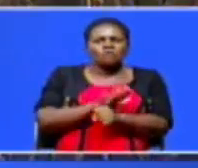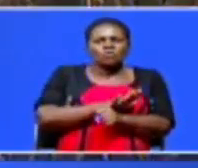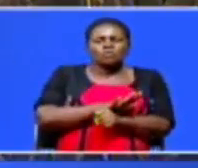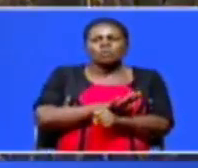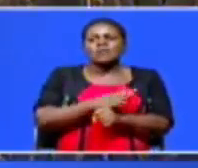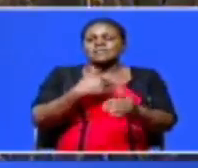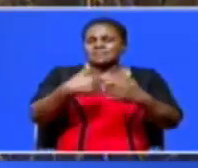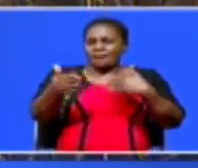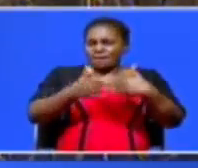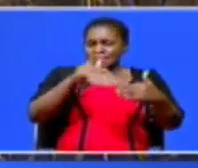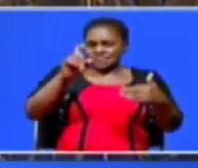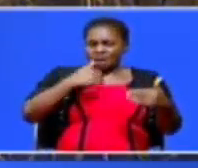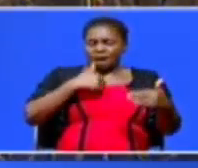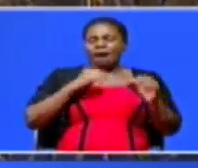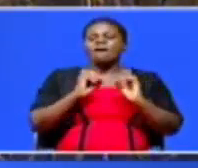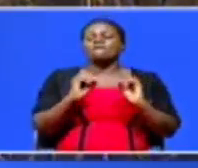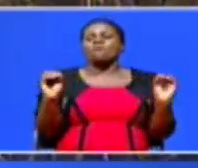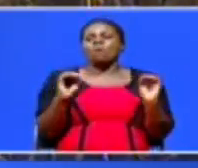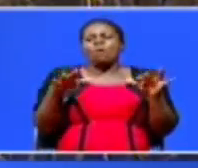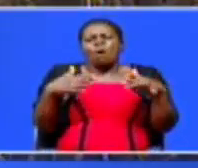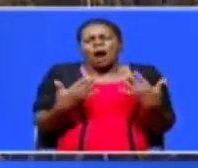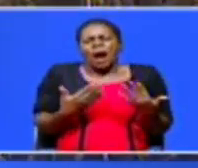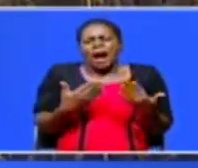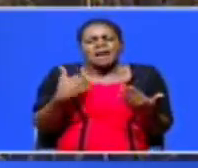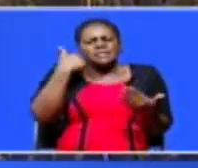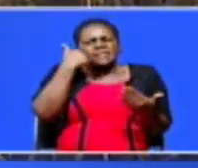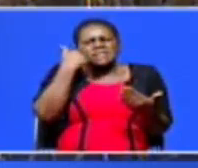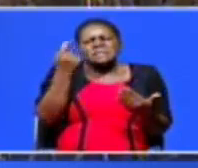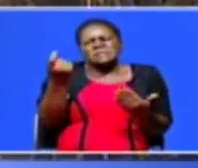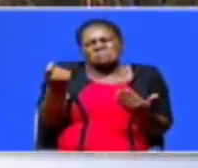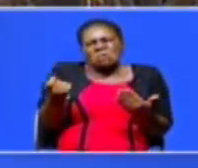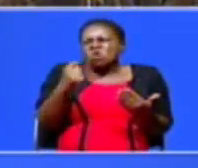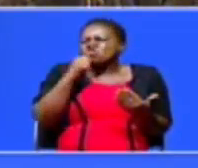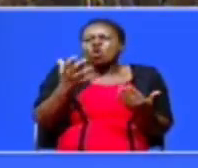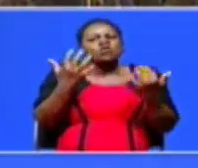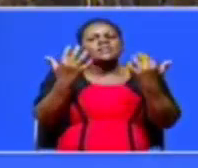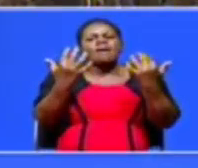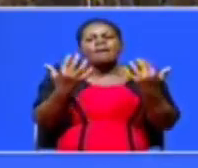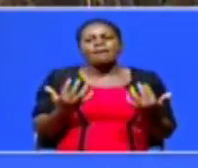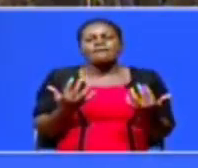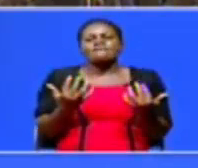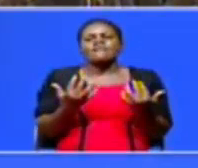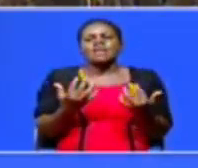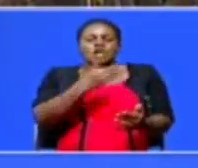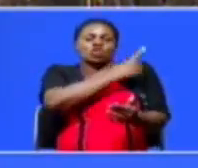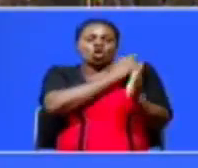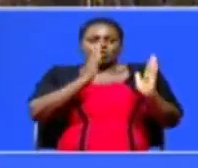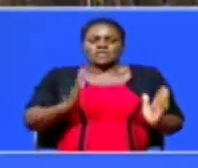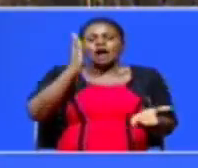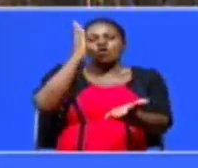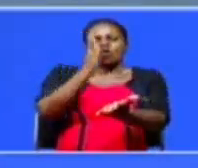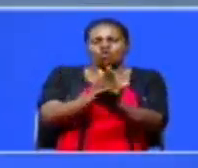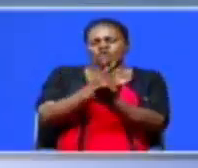be asymptomatic or you have a very mild form of the disease based on the triaging by the doctors and the